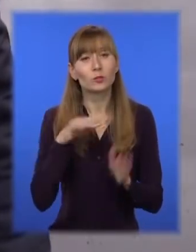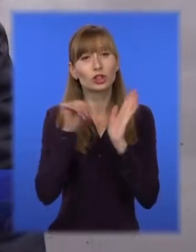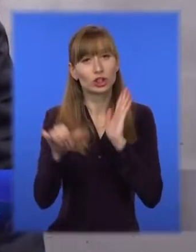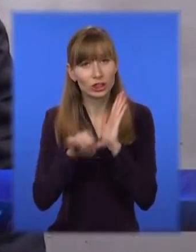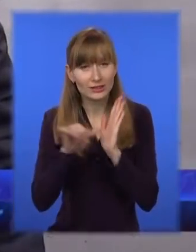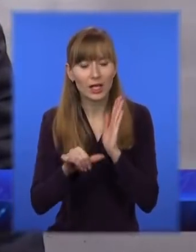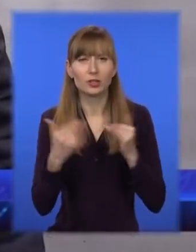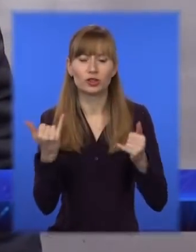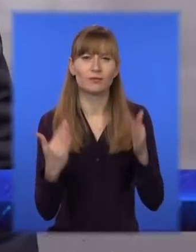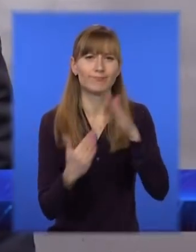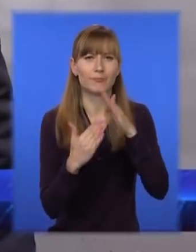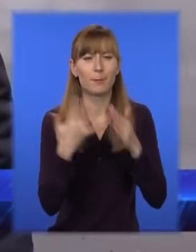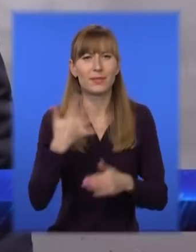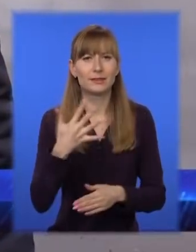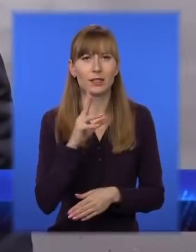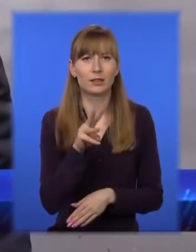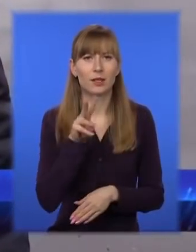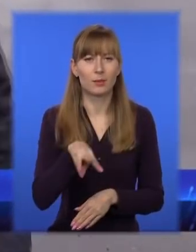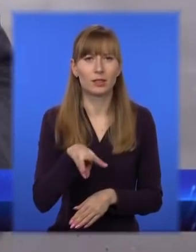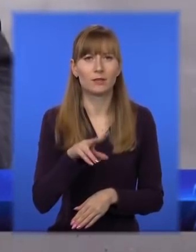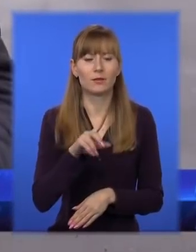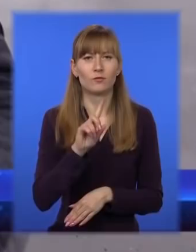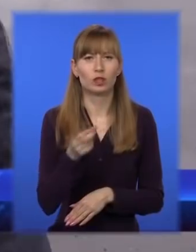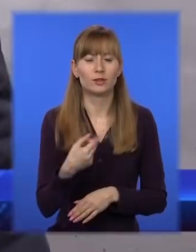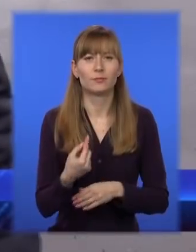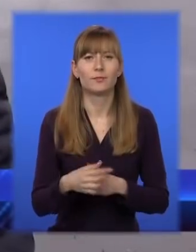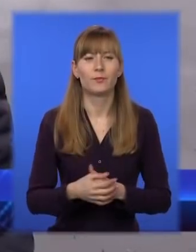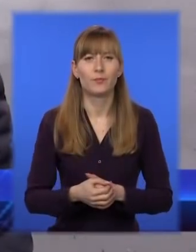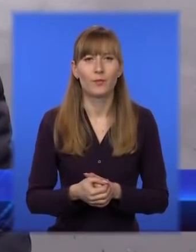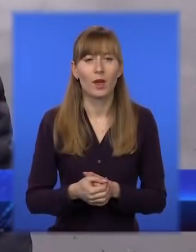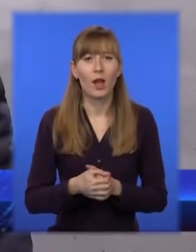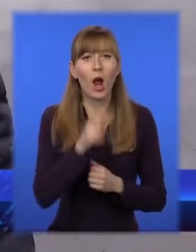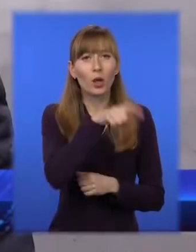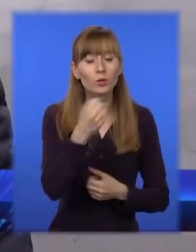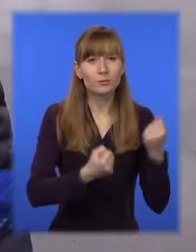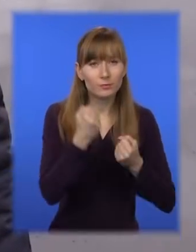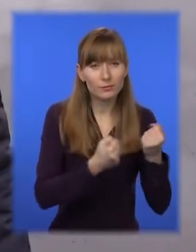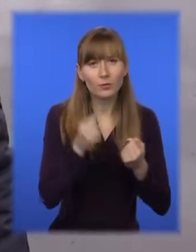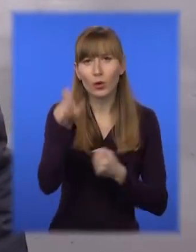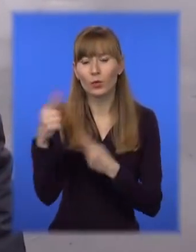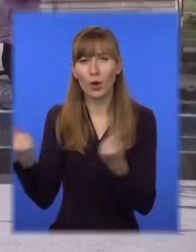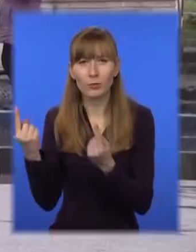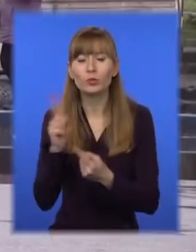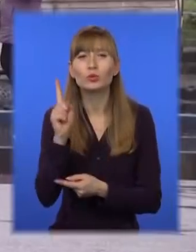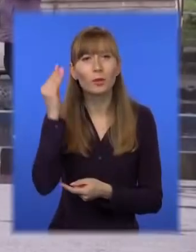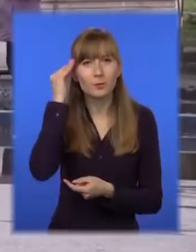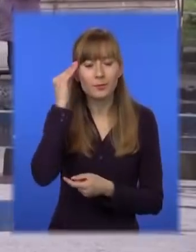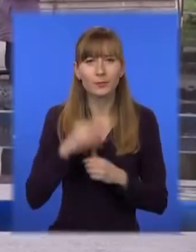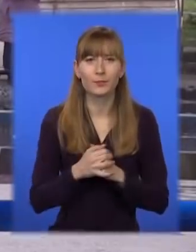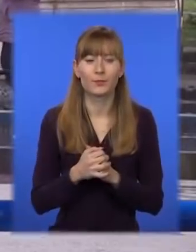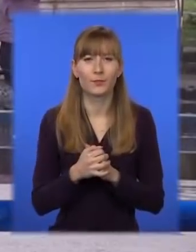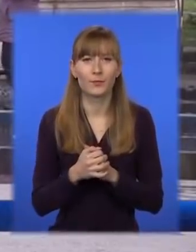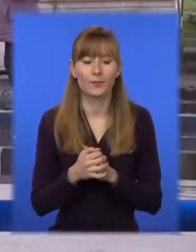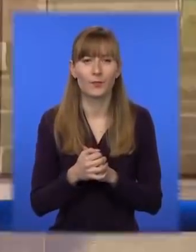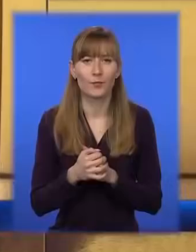60 тепер на більше 50 км на годину. Дізнаємось, що з цього приводу думають водії та містяни. По-різному